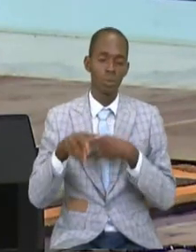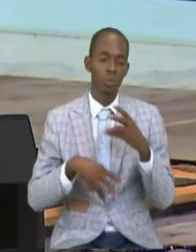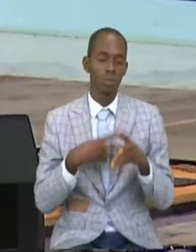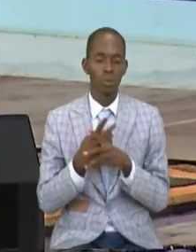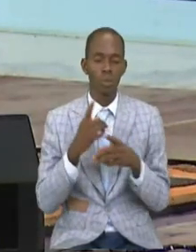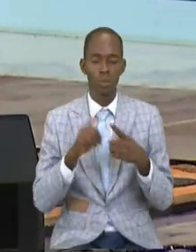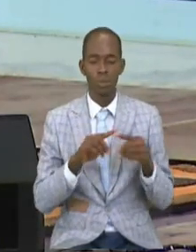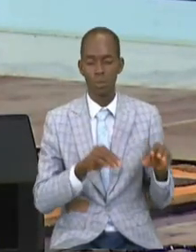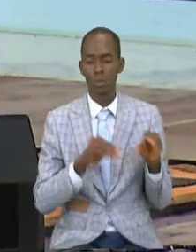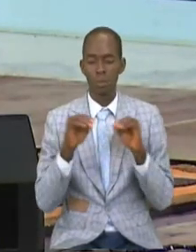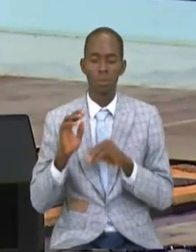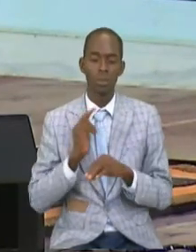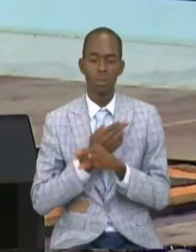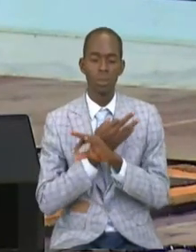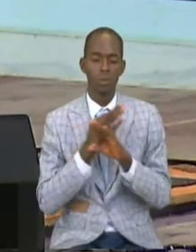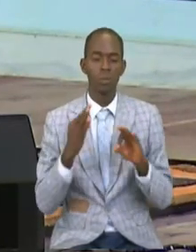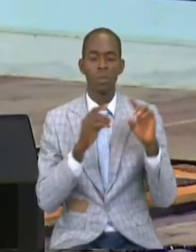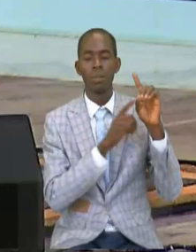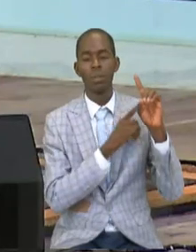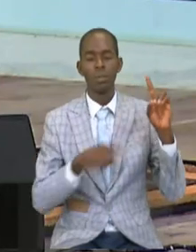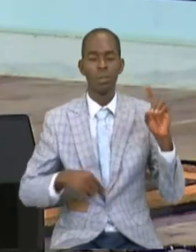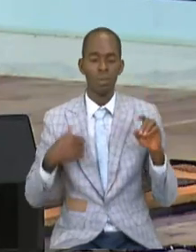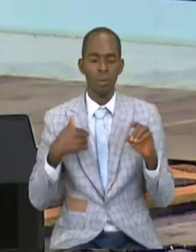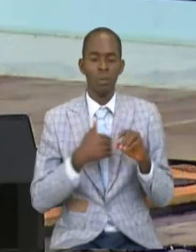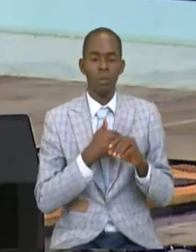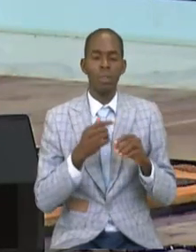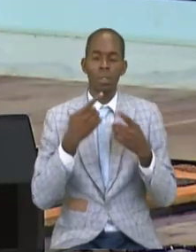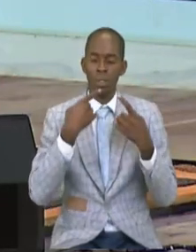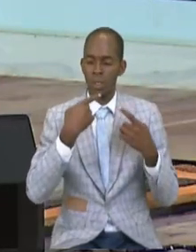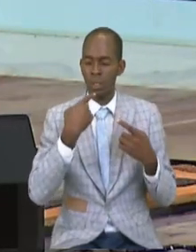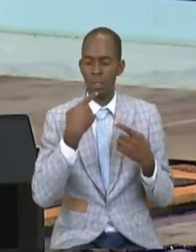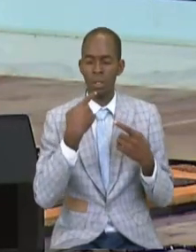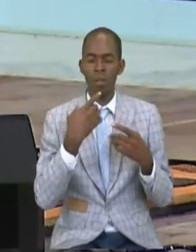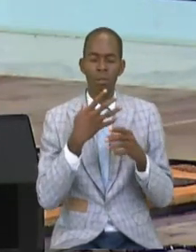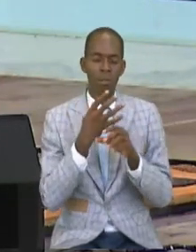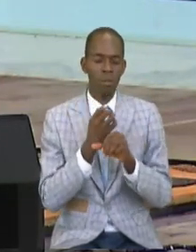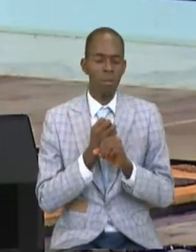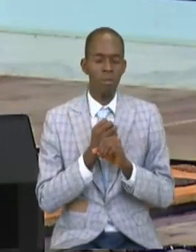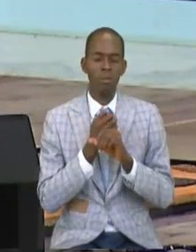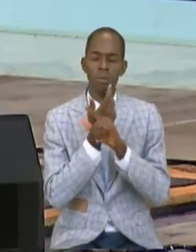affranchir. Seigneur, nous proclamons la liberté,